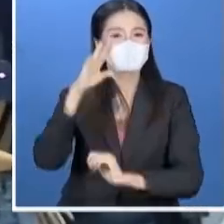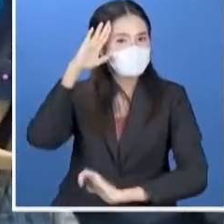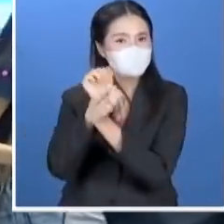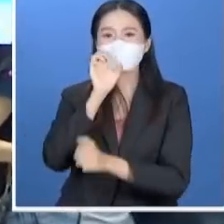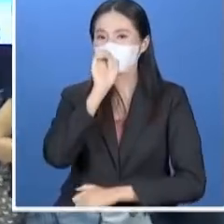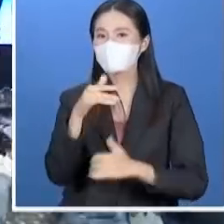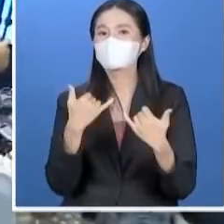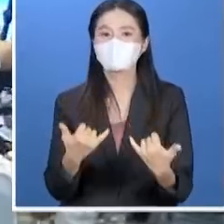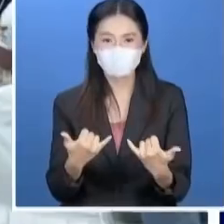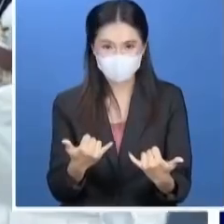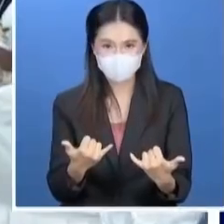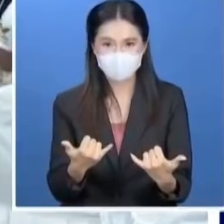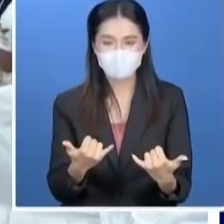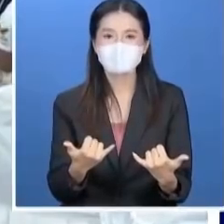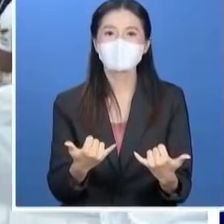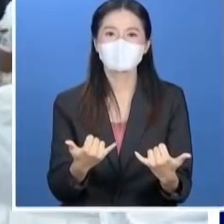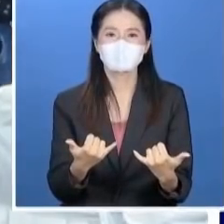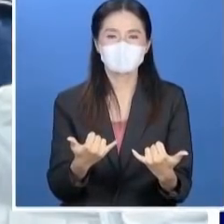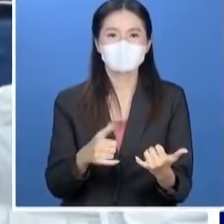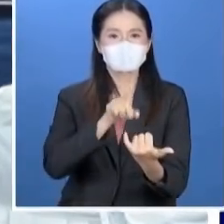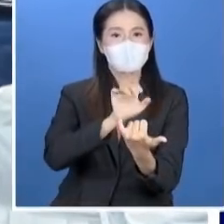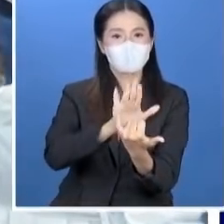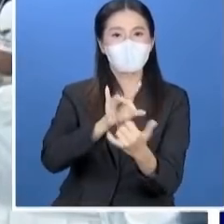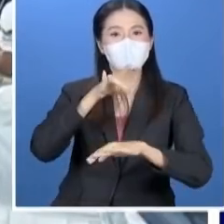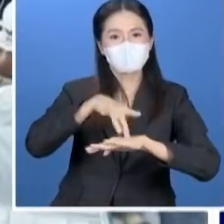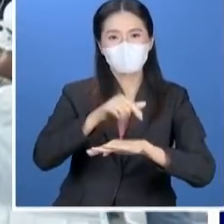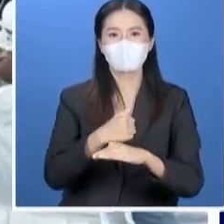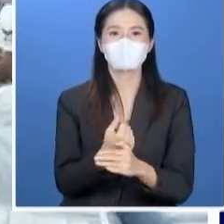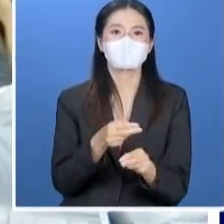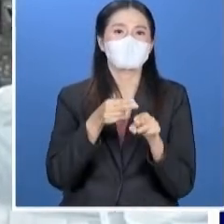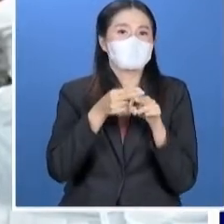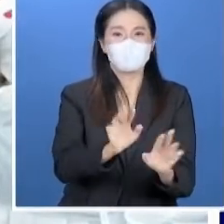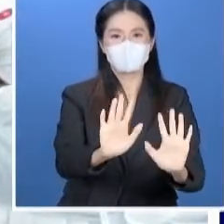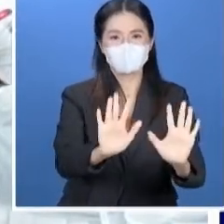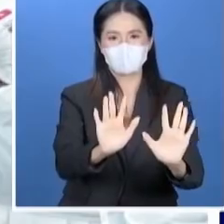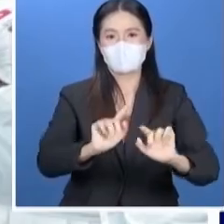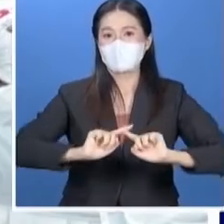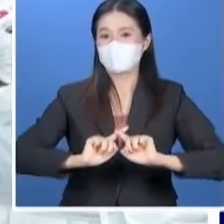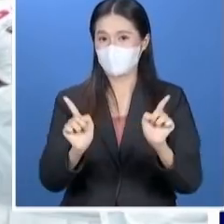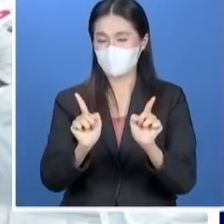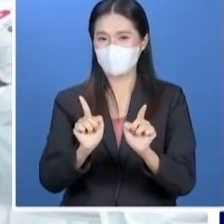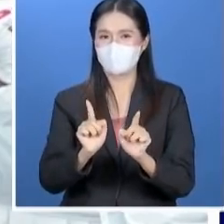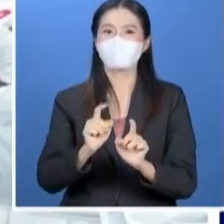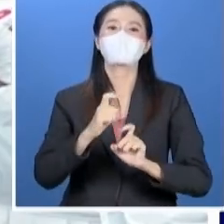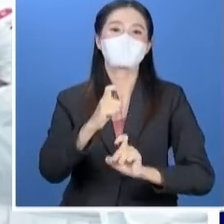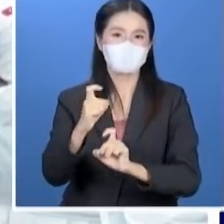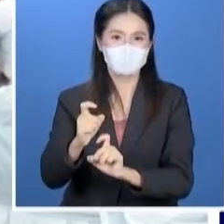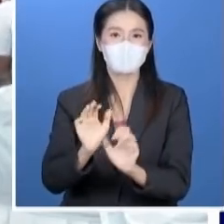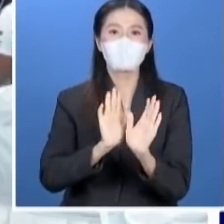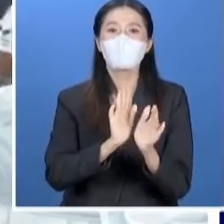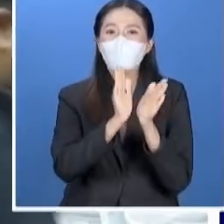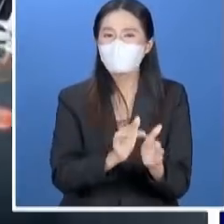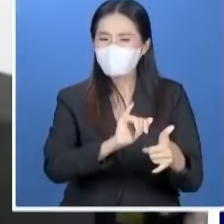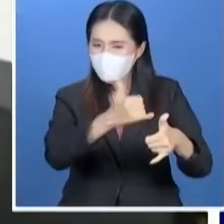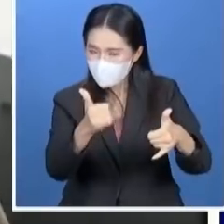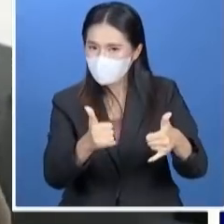จยืนยันณเวลานี้การเสียชีวิตของคุณแตงโมไม่ใช่อุบัติเหตุแต่เป็นความประมาทของคนบ